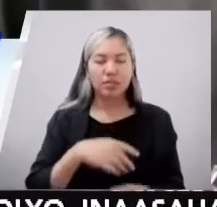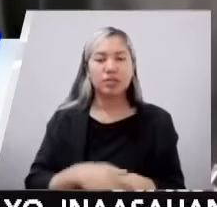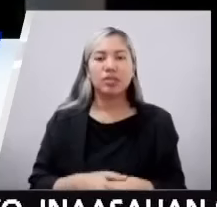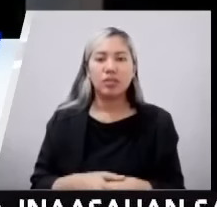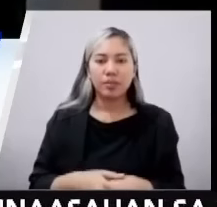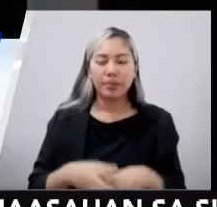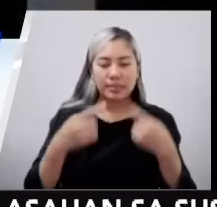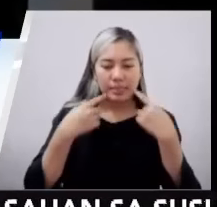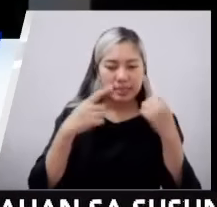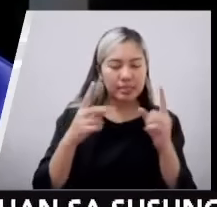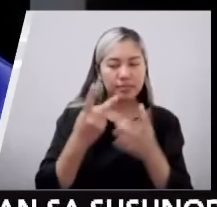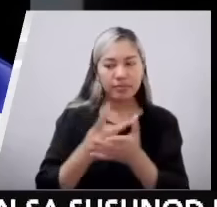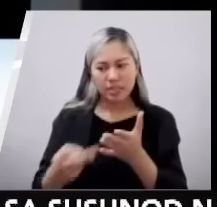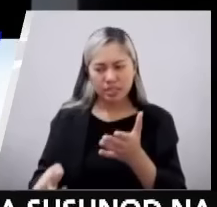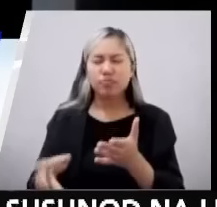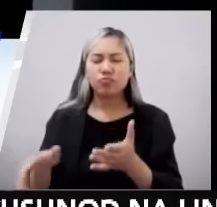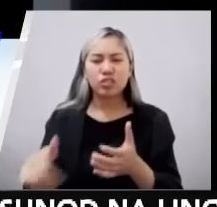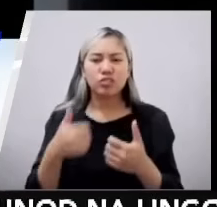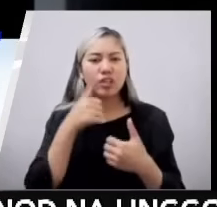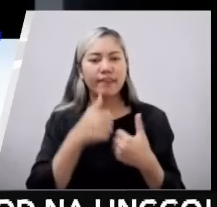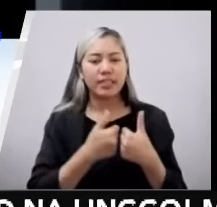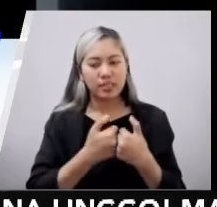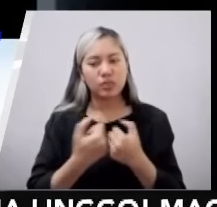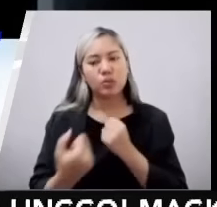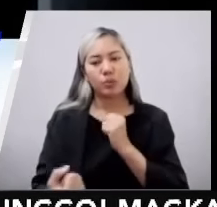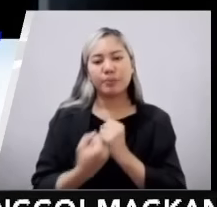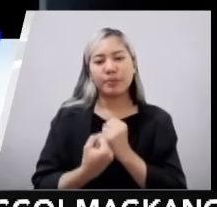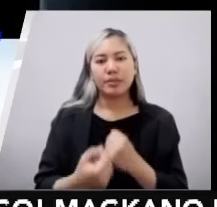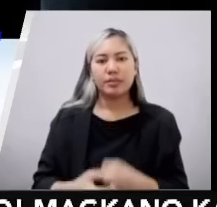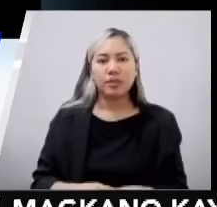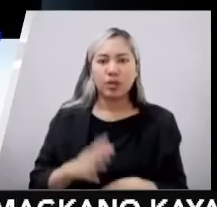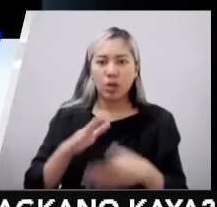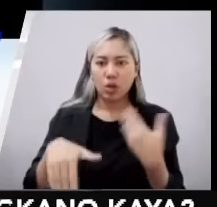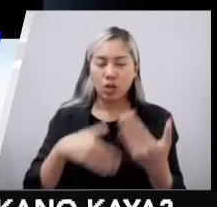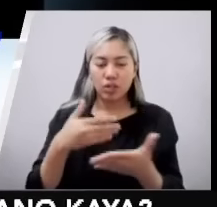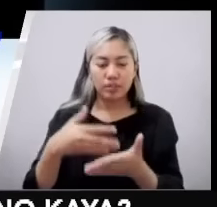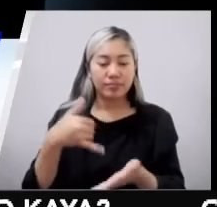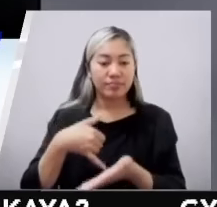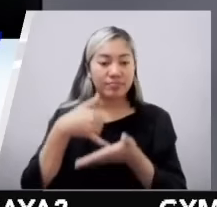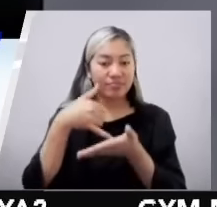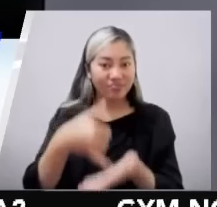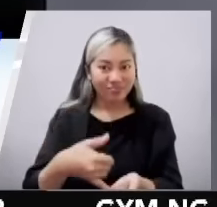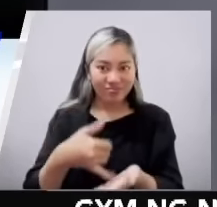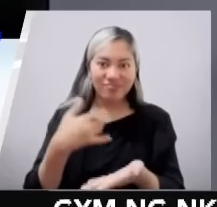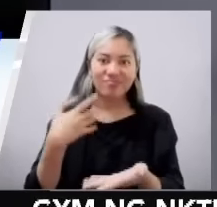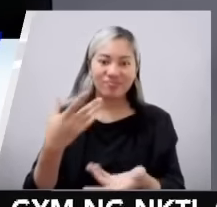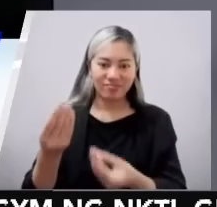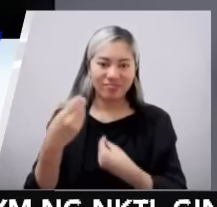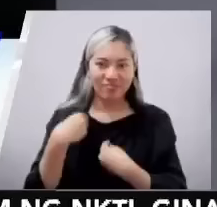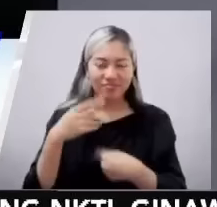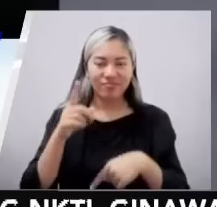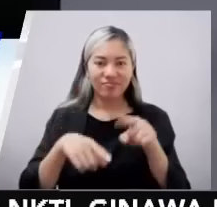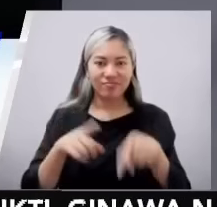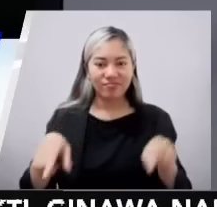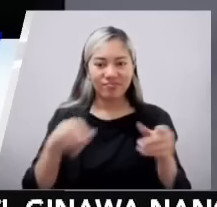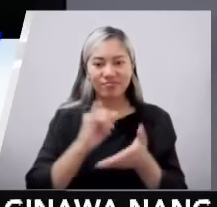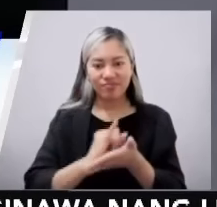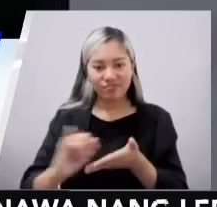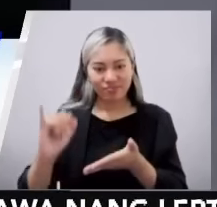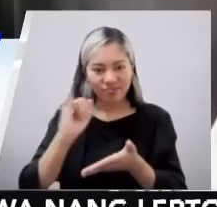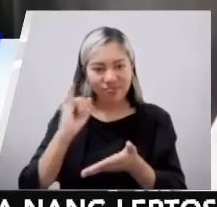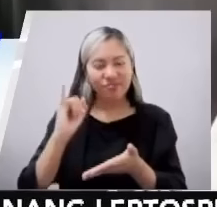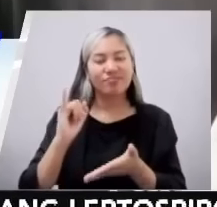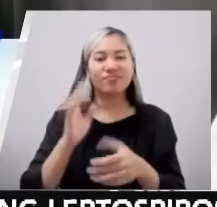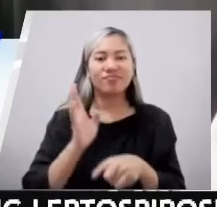Chloe at pagdating sa mga gantimpalang alok sa kanya ng iba't ibang institusyon at establisimento sabi ni